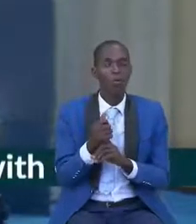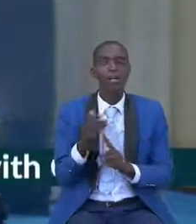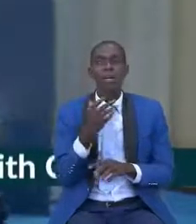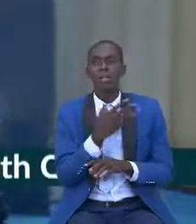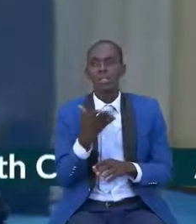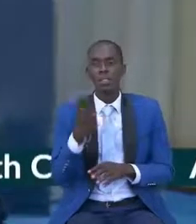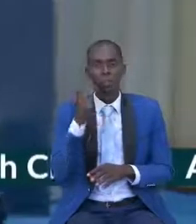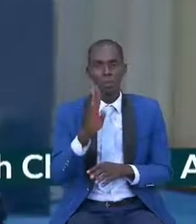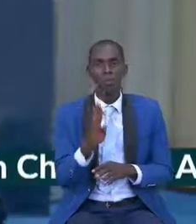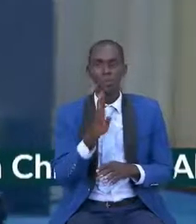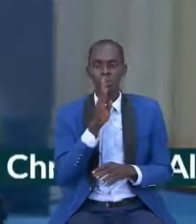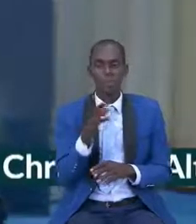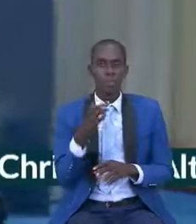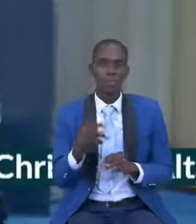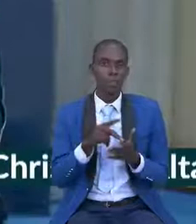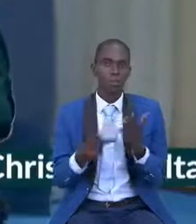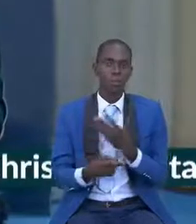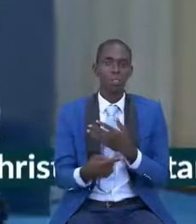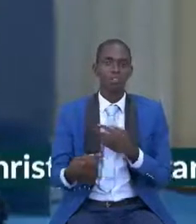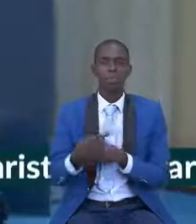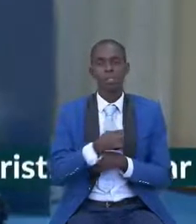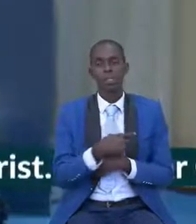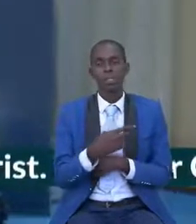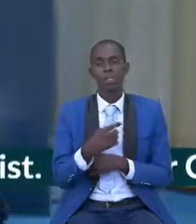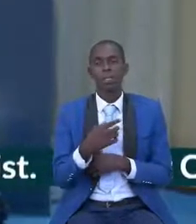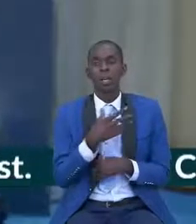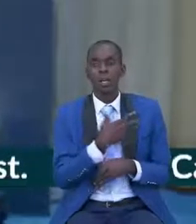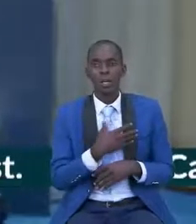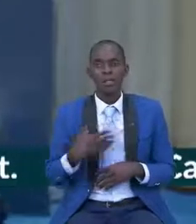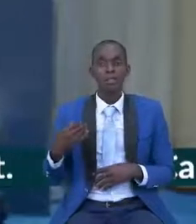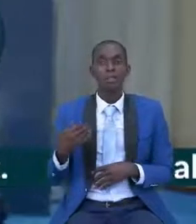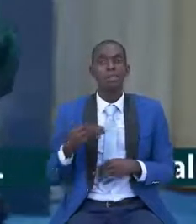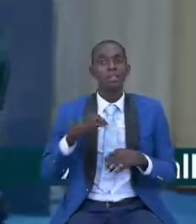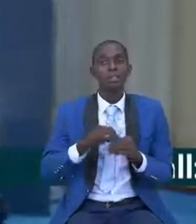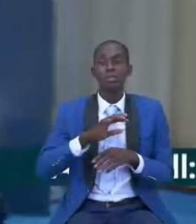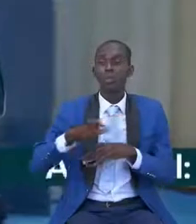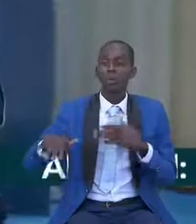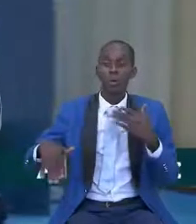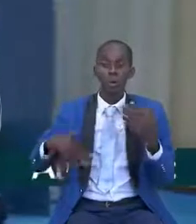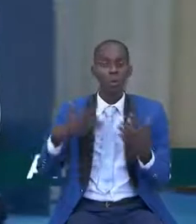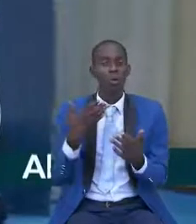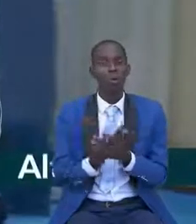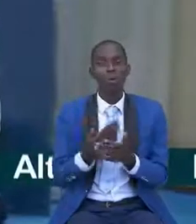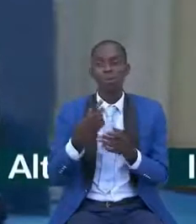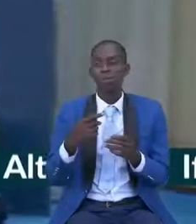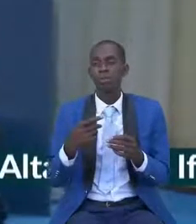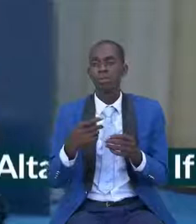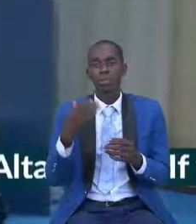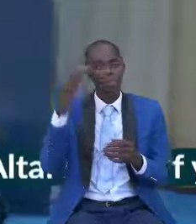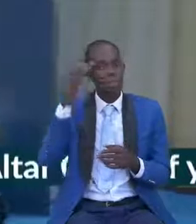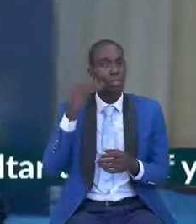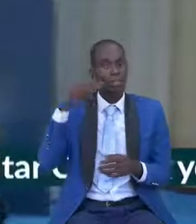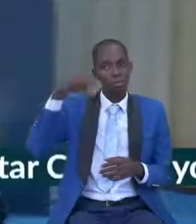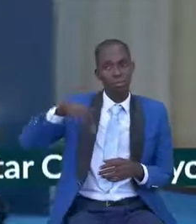détails sur le lieu, l'heure, où il y aura le banquet. Dans chaque région, dans